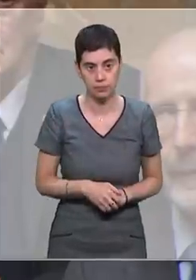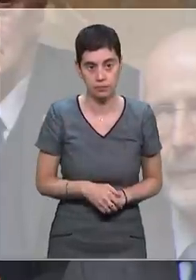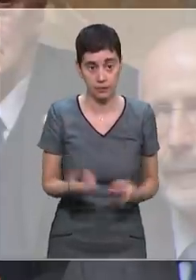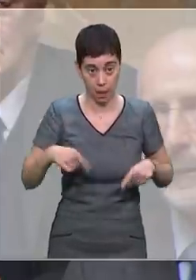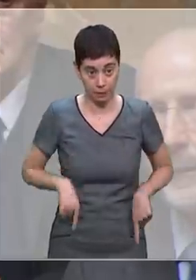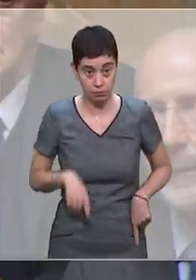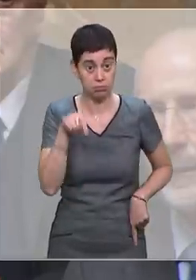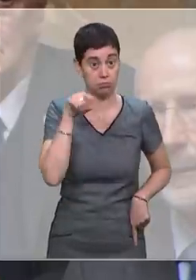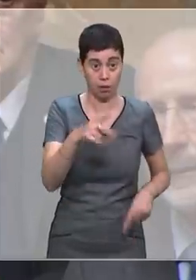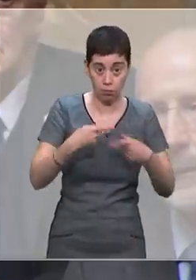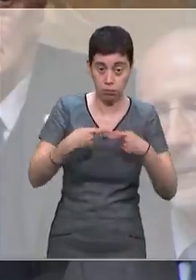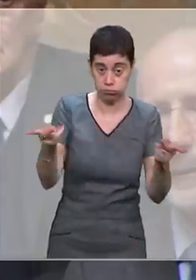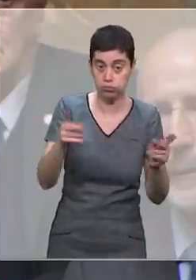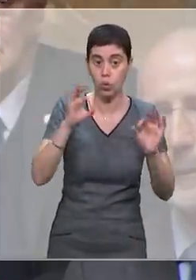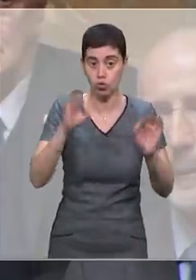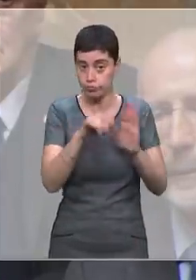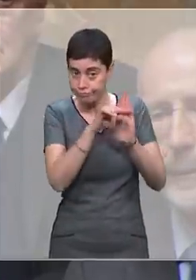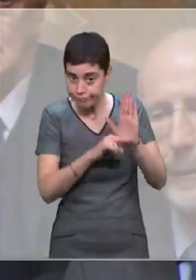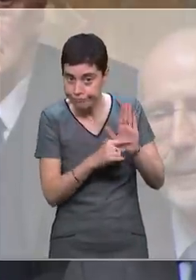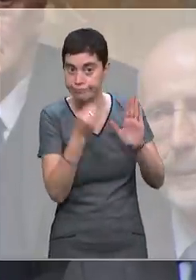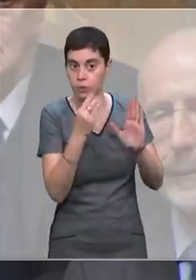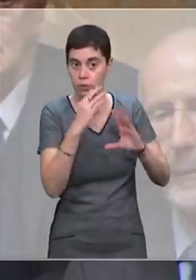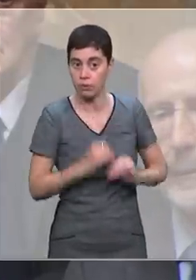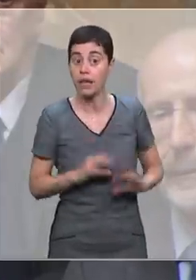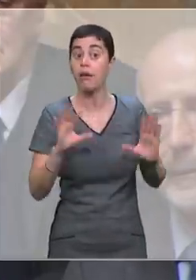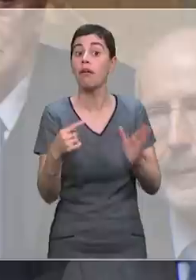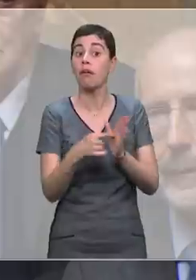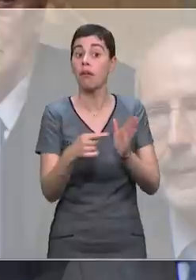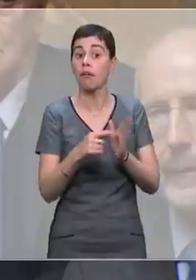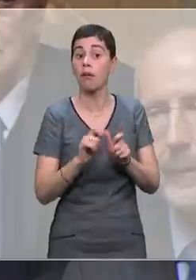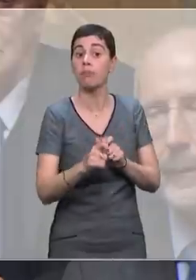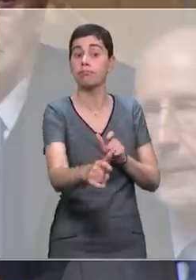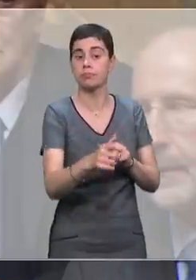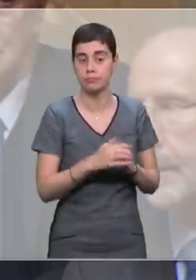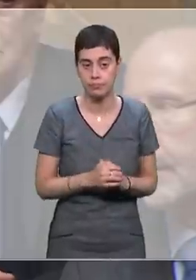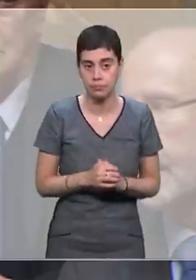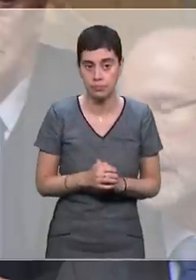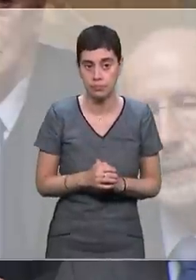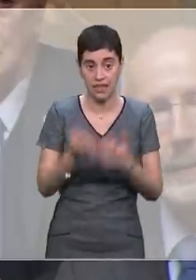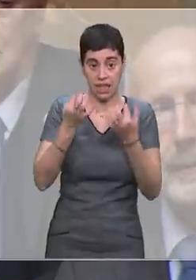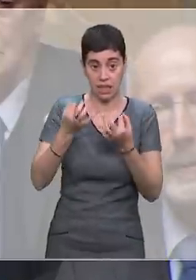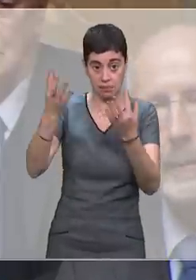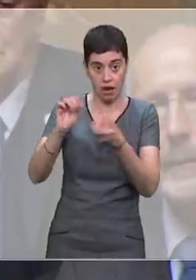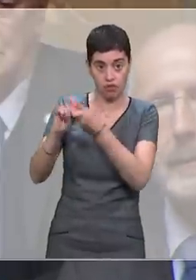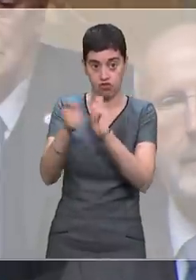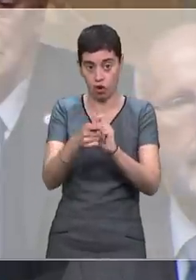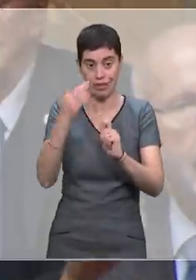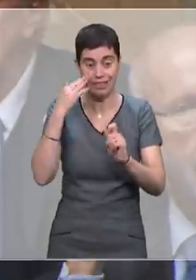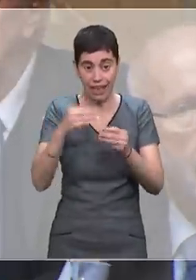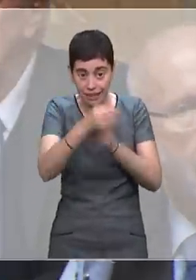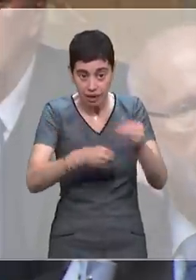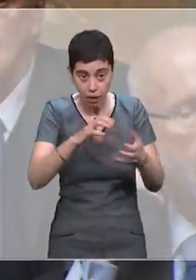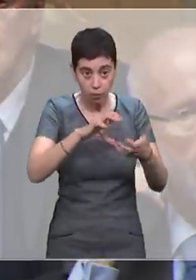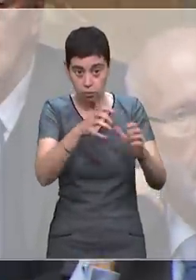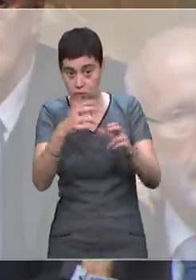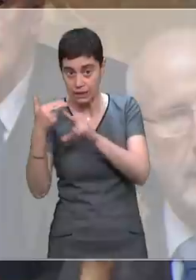rassurantes, mais le calendrier doit être précisé. Enfin, face à l'urgence climatique, l'observation de la Terre par satellite se révèle